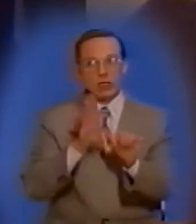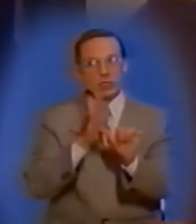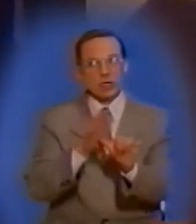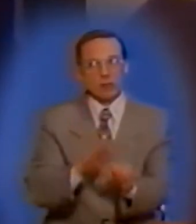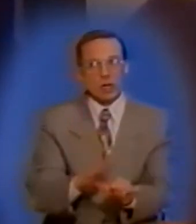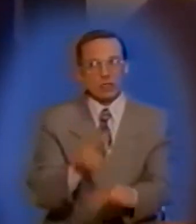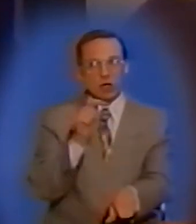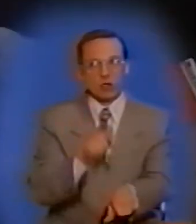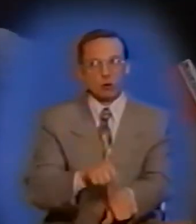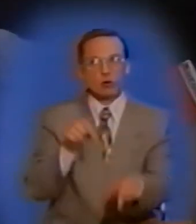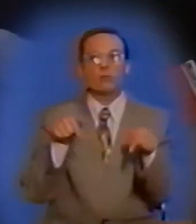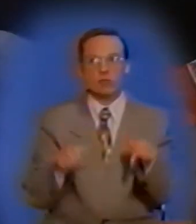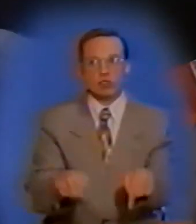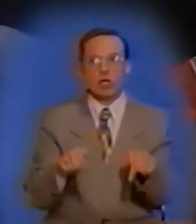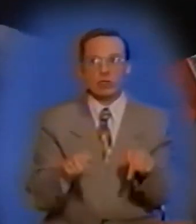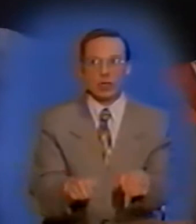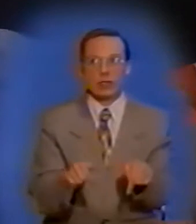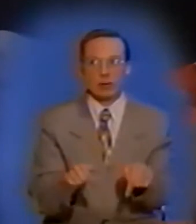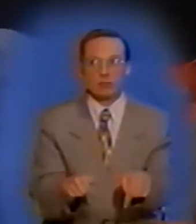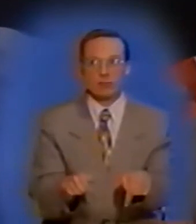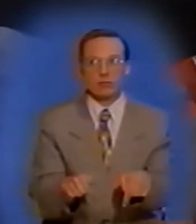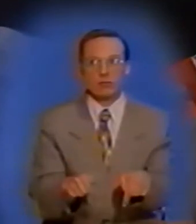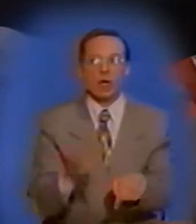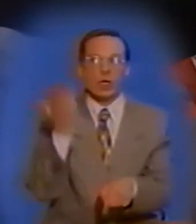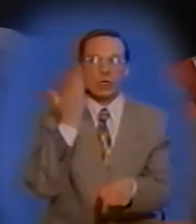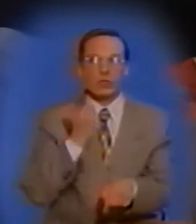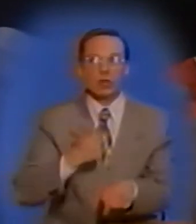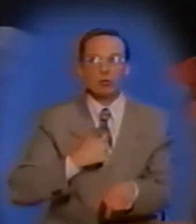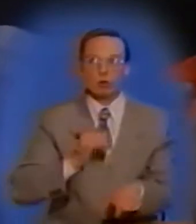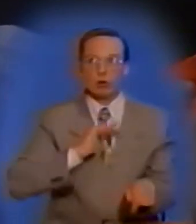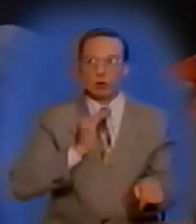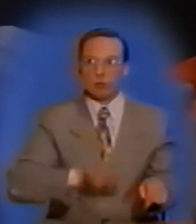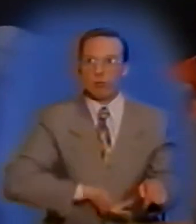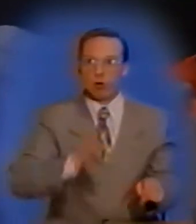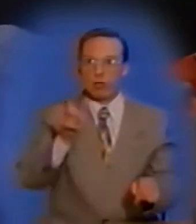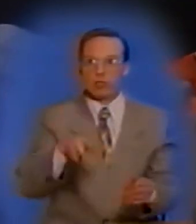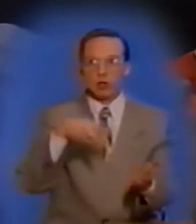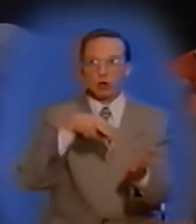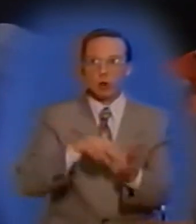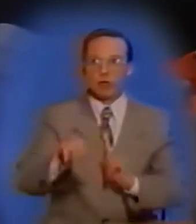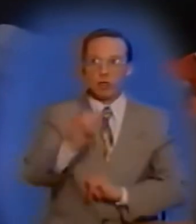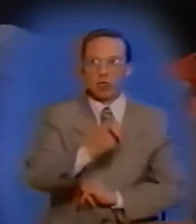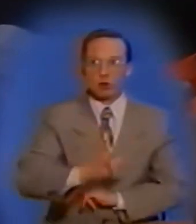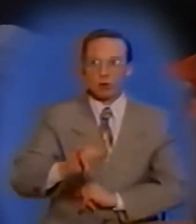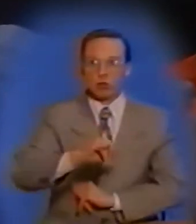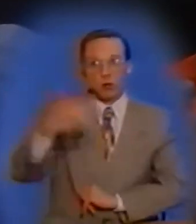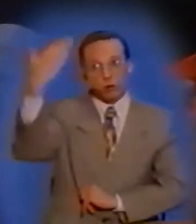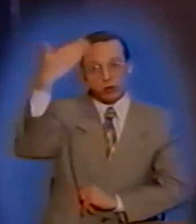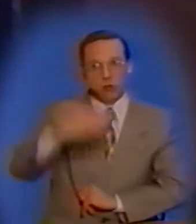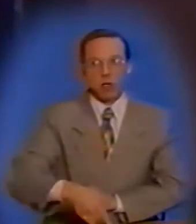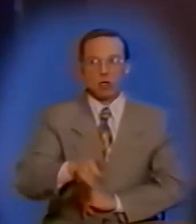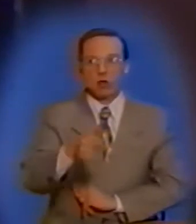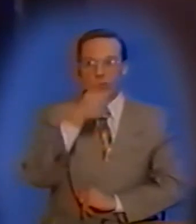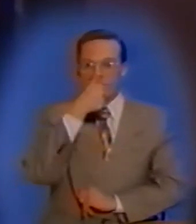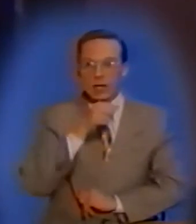Diskriminaciją jaučiu šiandieną, kada mūsų ponas stovi kažkur už širmos ir mes jo